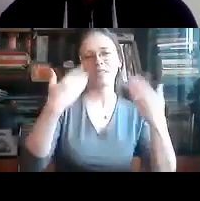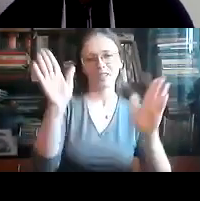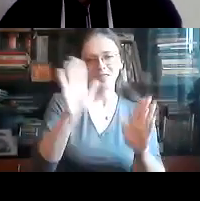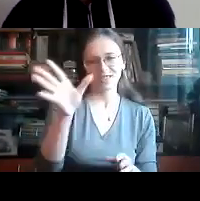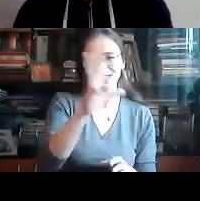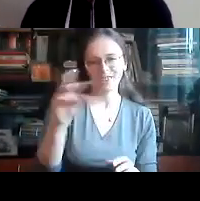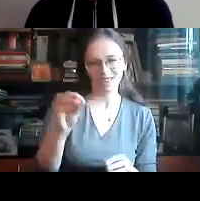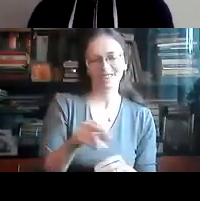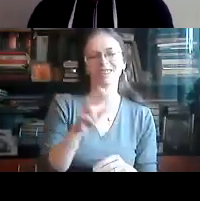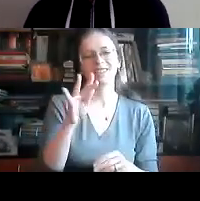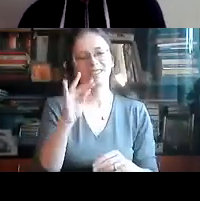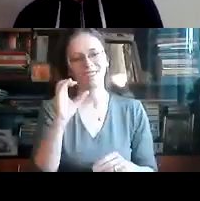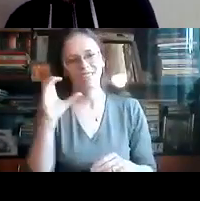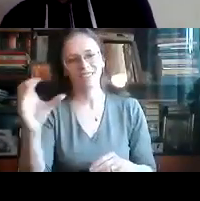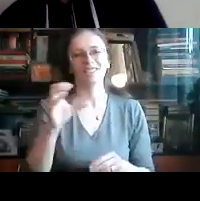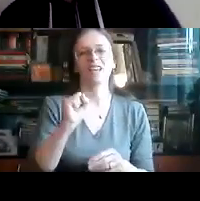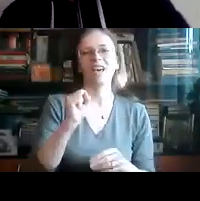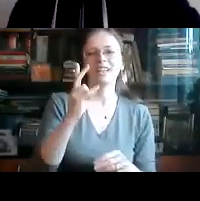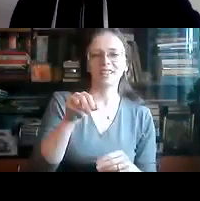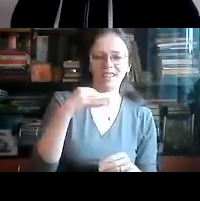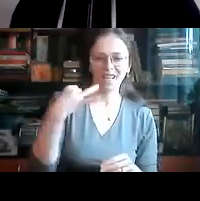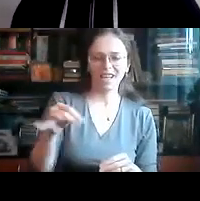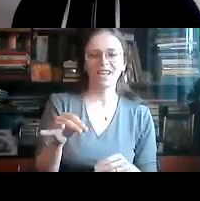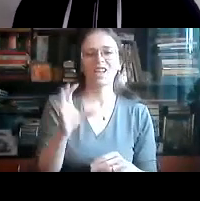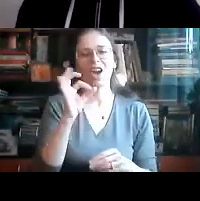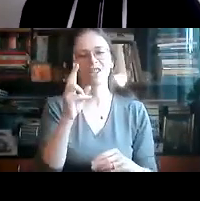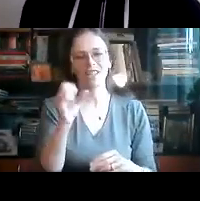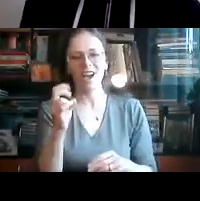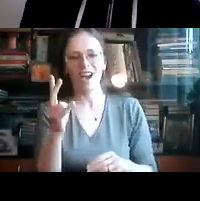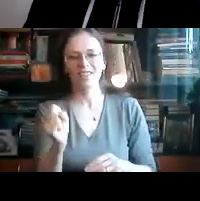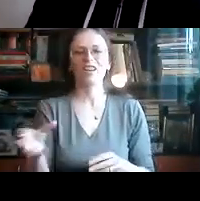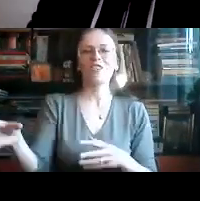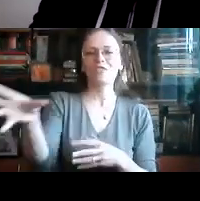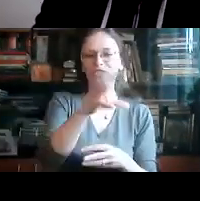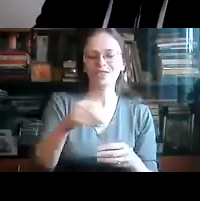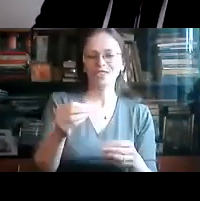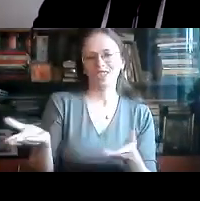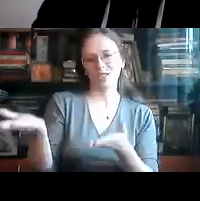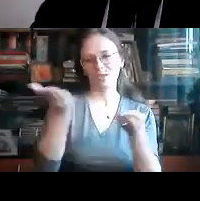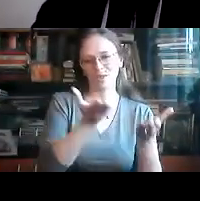общем, здесь большей частью собрались профессионалы, так что я думаю, что